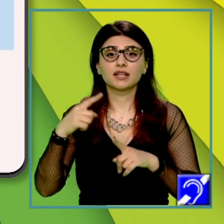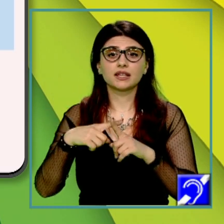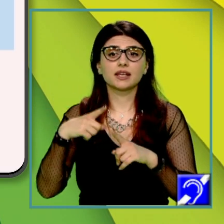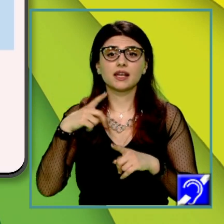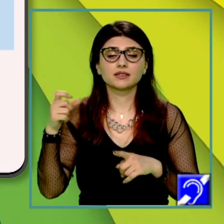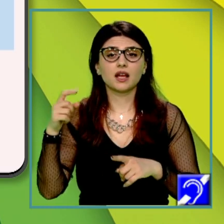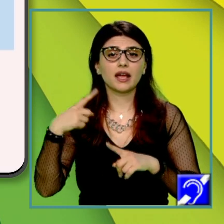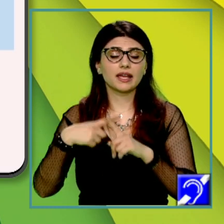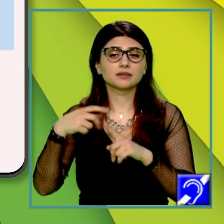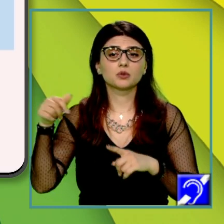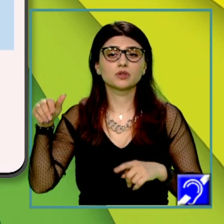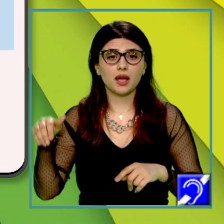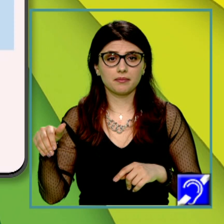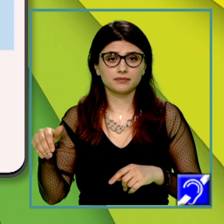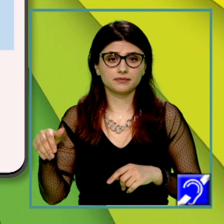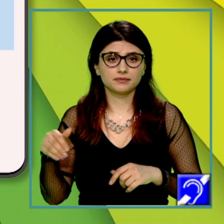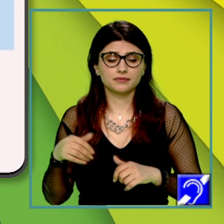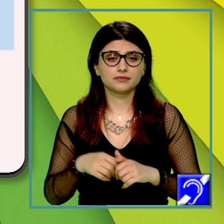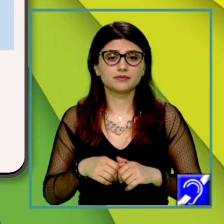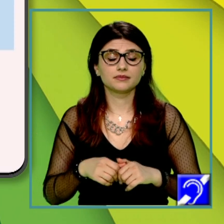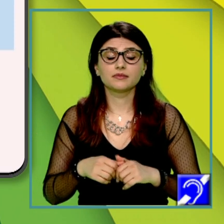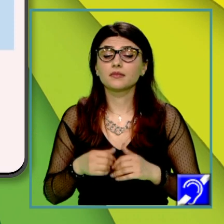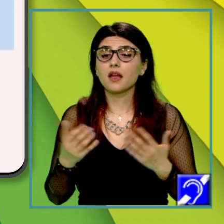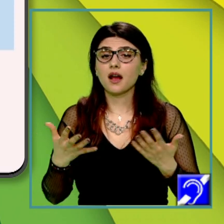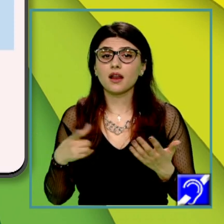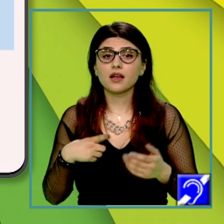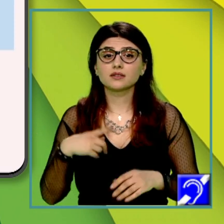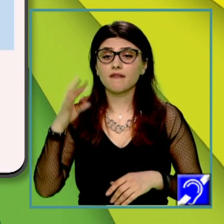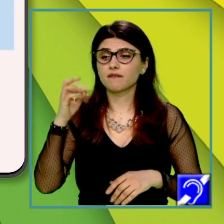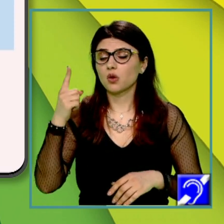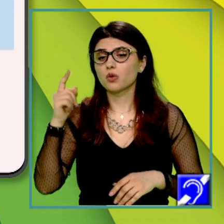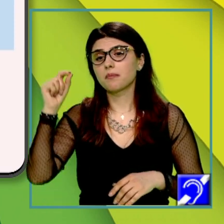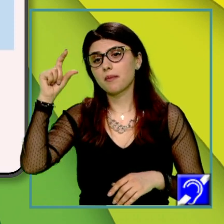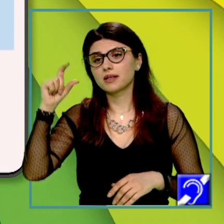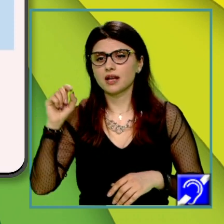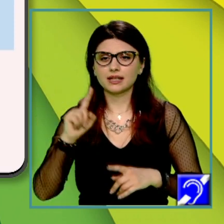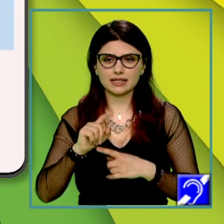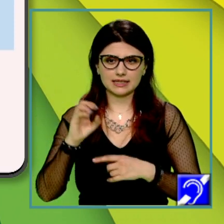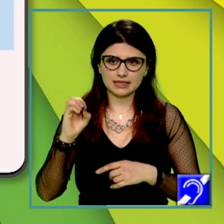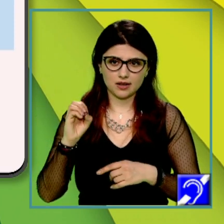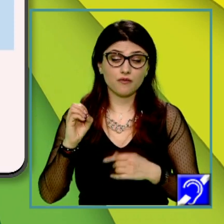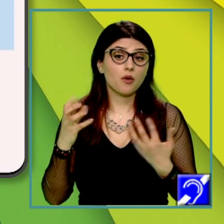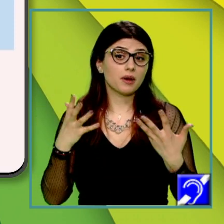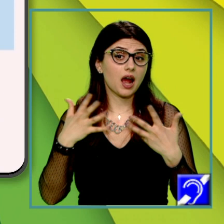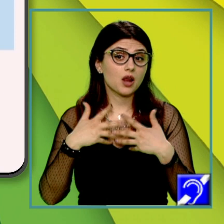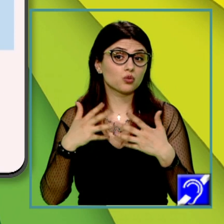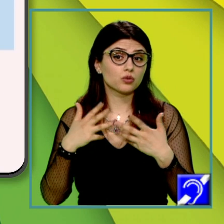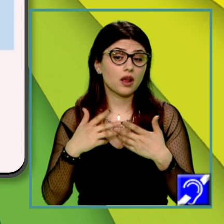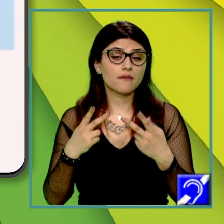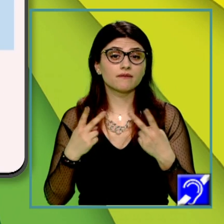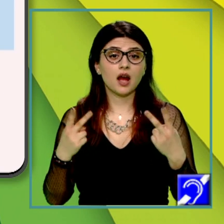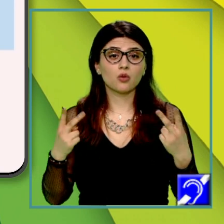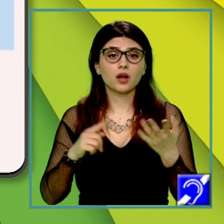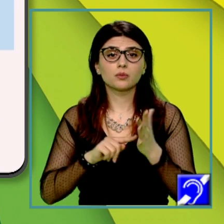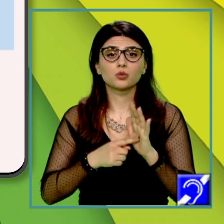egal cu x minus y m verifică relația x de 1 mai mare sau egal decât 0 vom calcula valoarea funcției în